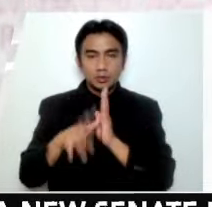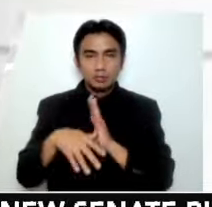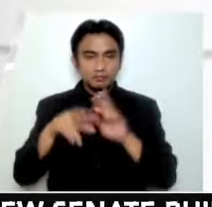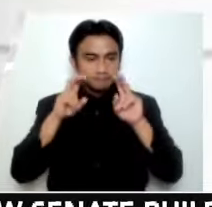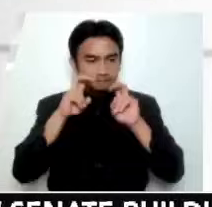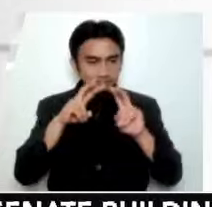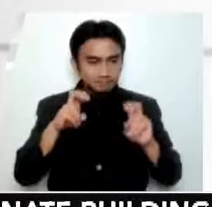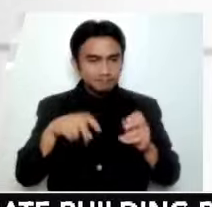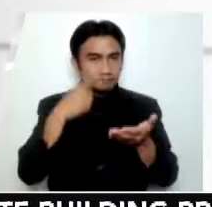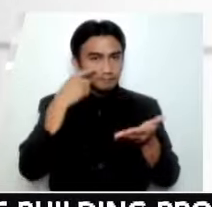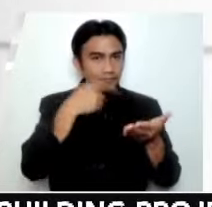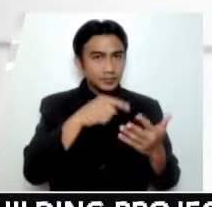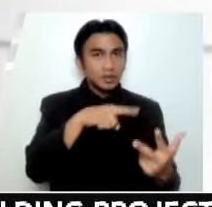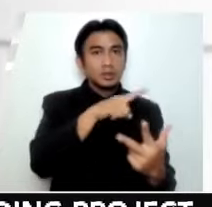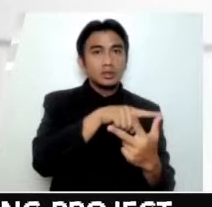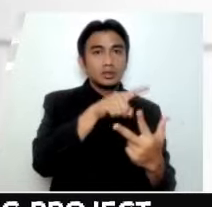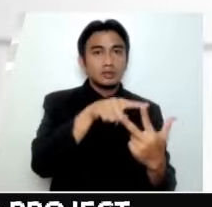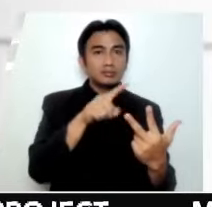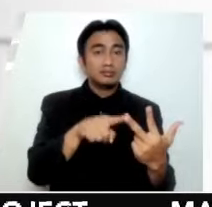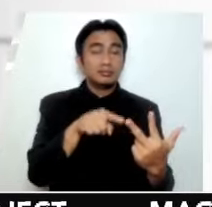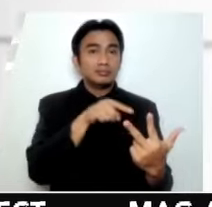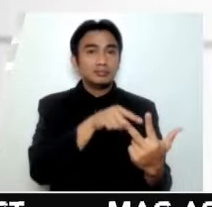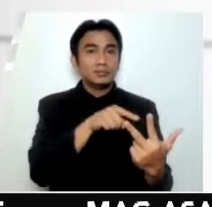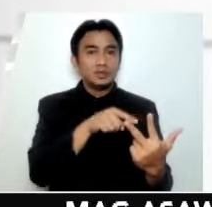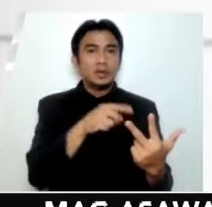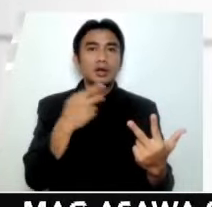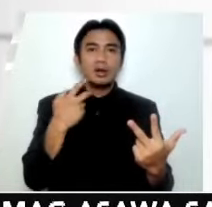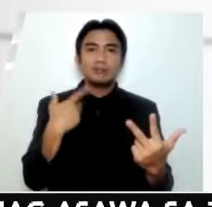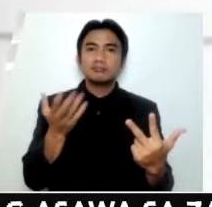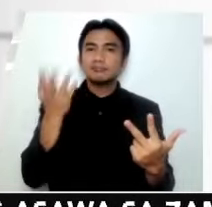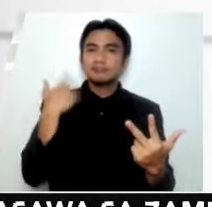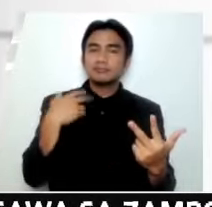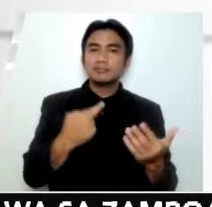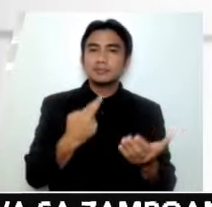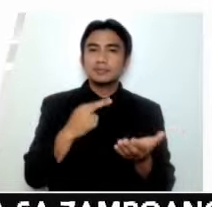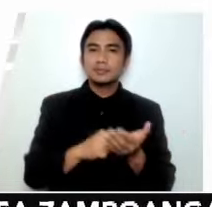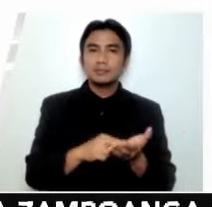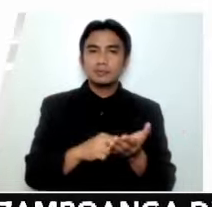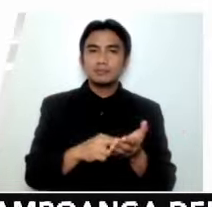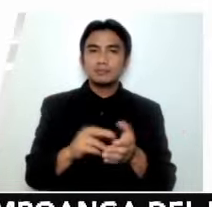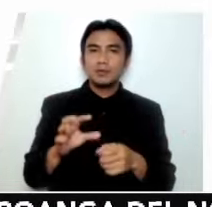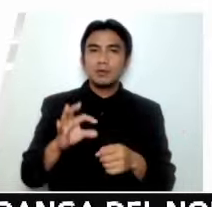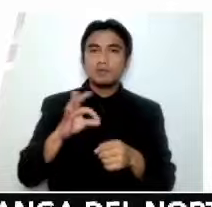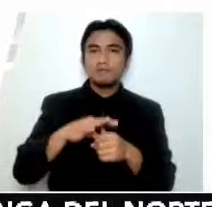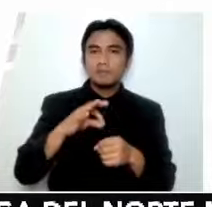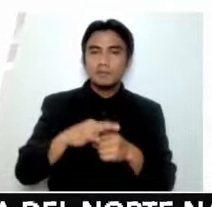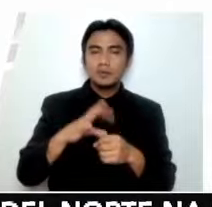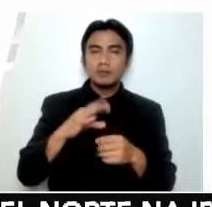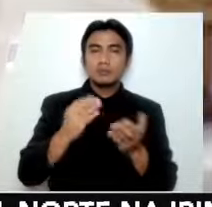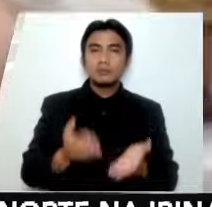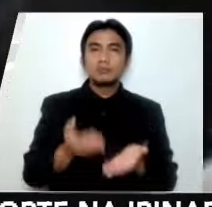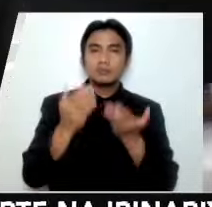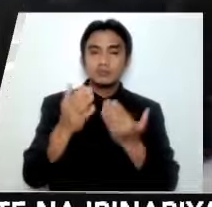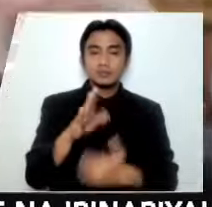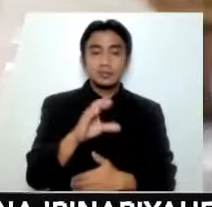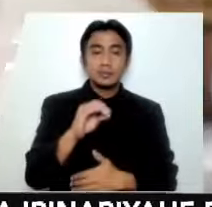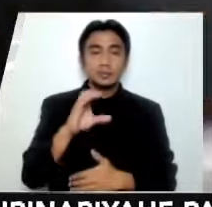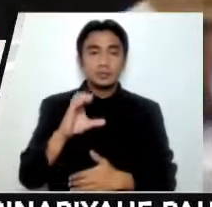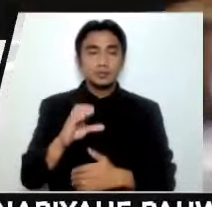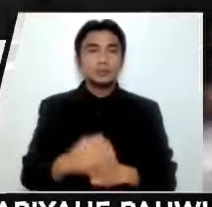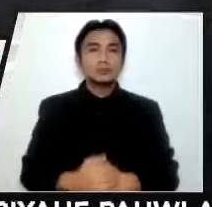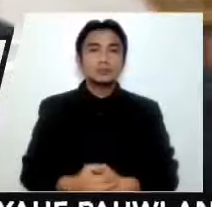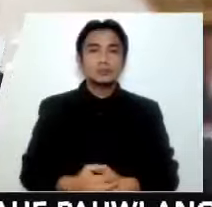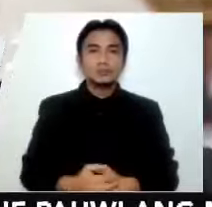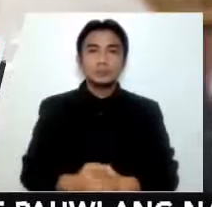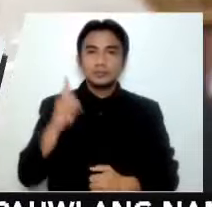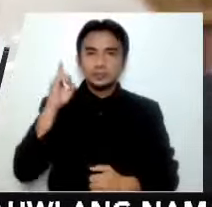Huaping at ni Mayor Goh nung nagparehistro siya bilang botante at nag-file ng Certificate of Candidacy. Kung yung fingerprint ng